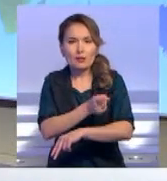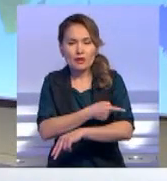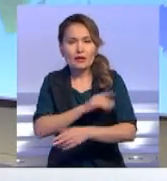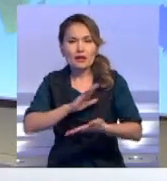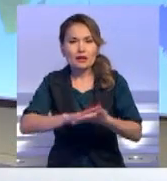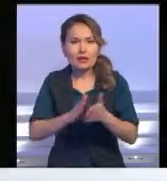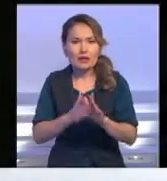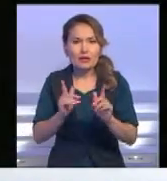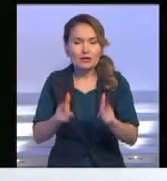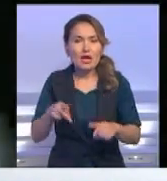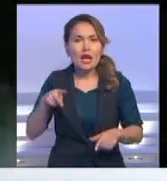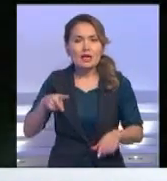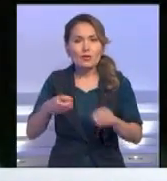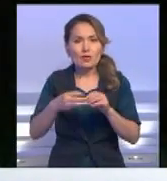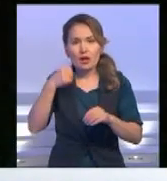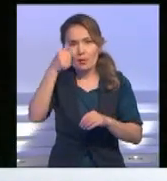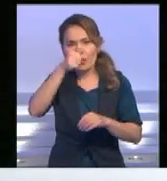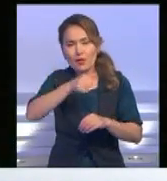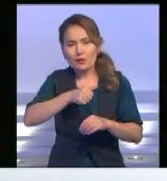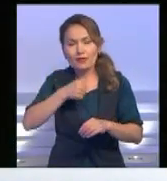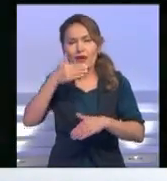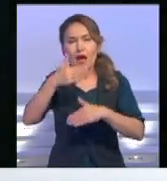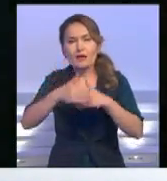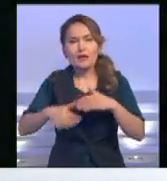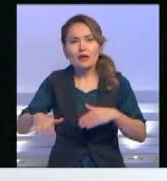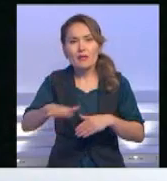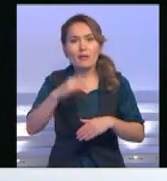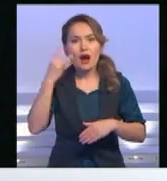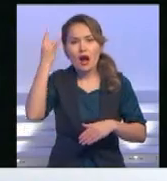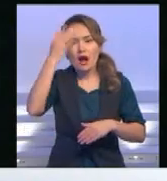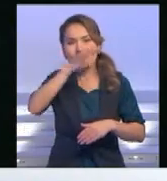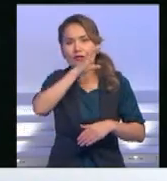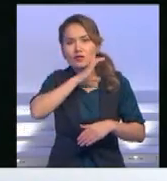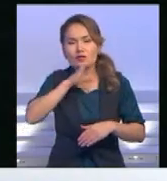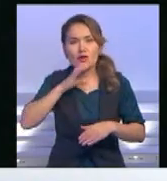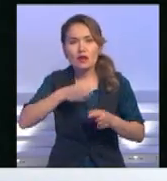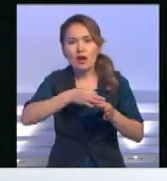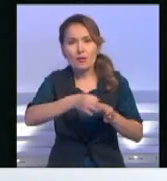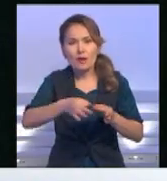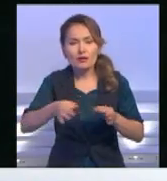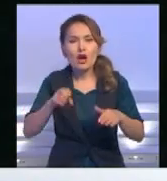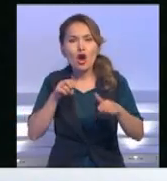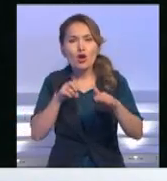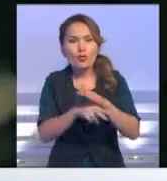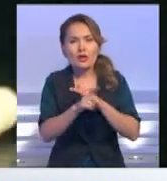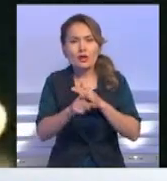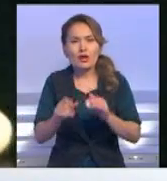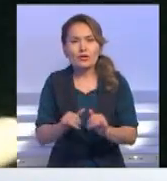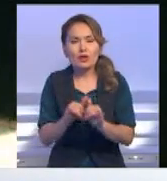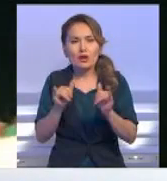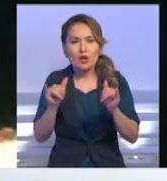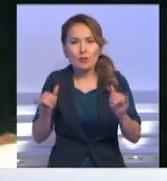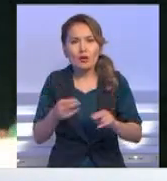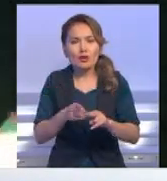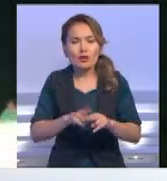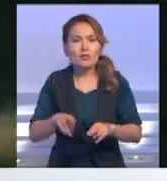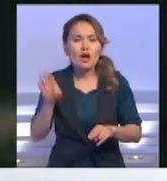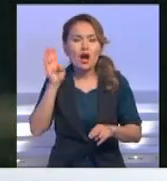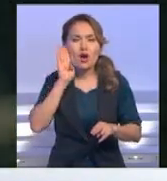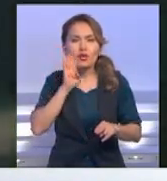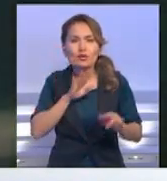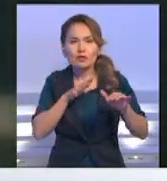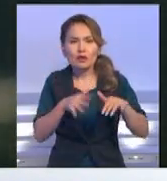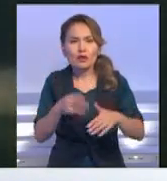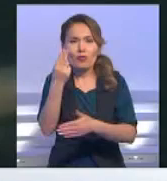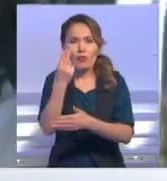келісті. Айта кетейік, 2015 жылы таяу шығыс пен Африканың солтүстігіндегі ахуалдың ушығуына байланысты кәрі құрлыққа ағылған босқын